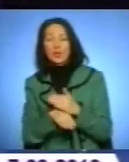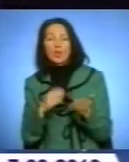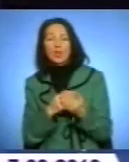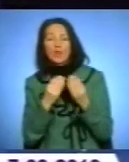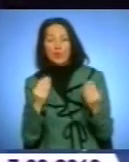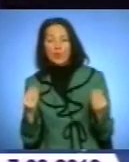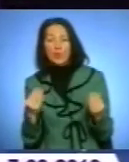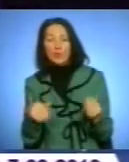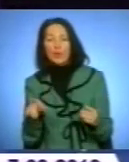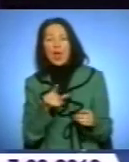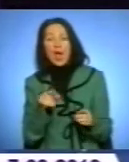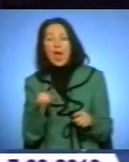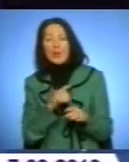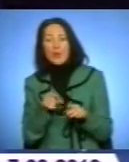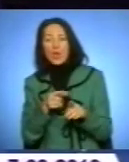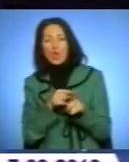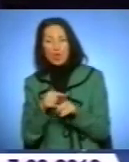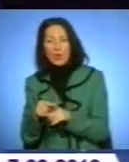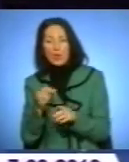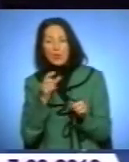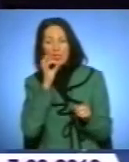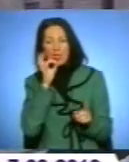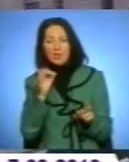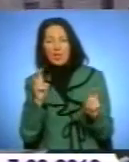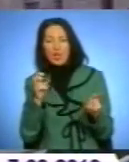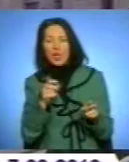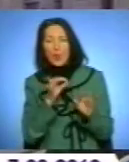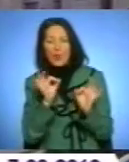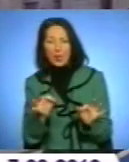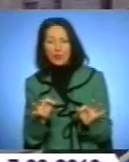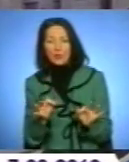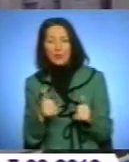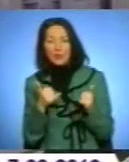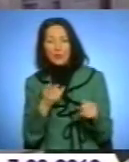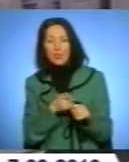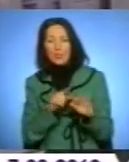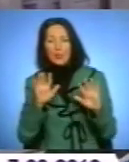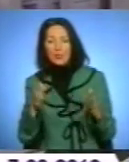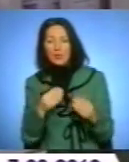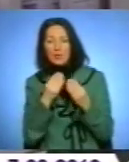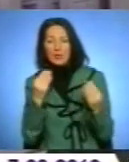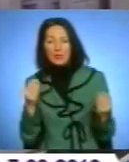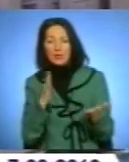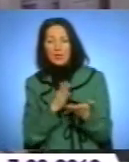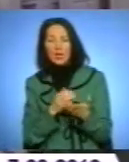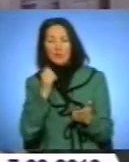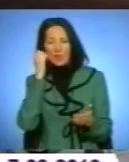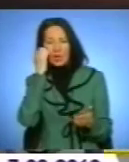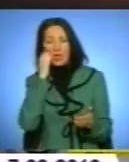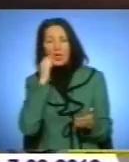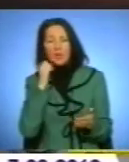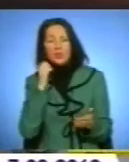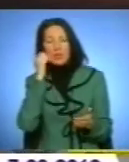словами сказати правду», приурочена цій події. На виставці представлений найдавніший кобзар, який є в